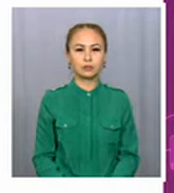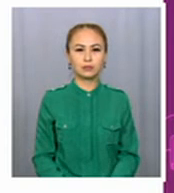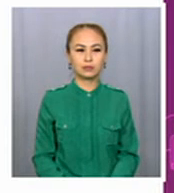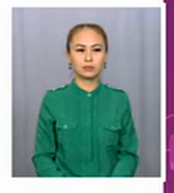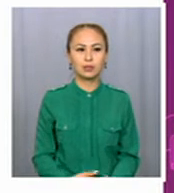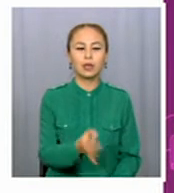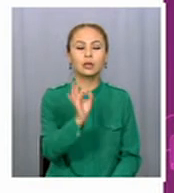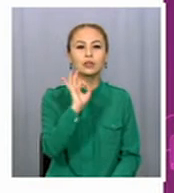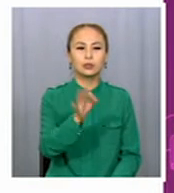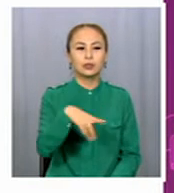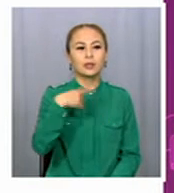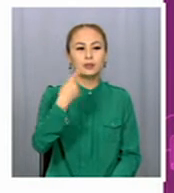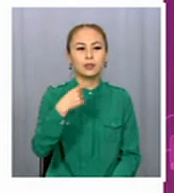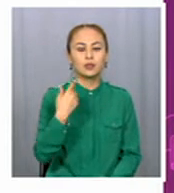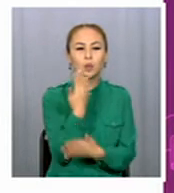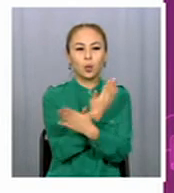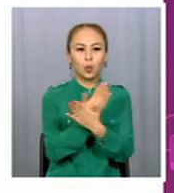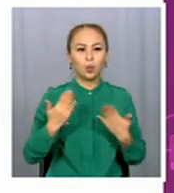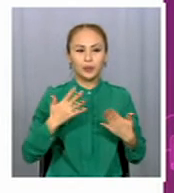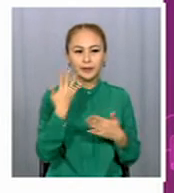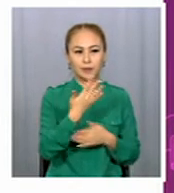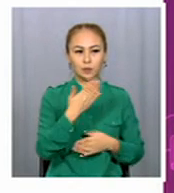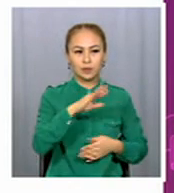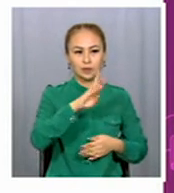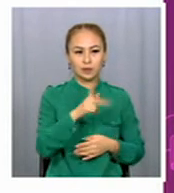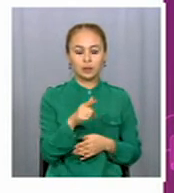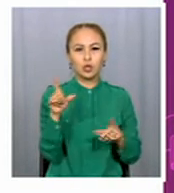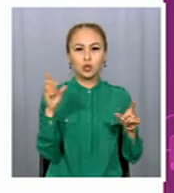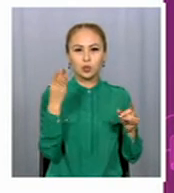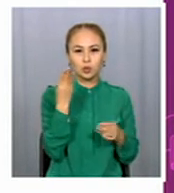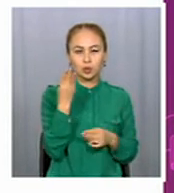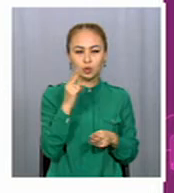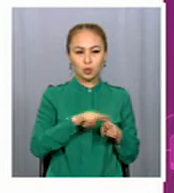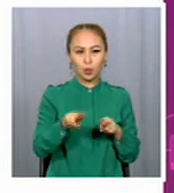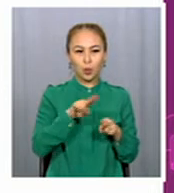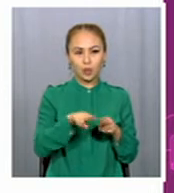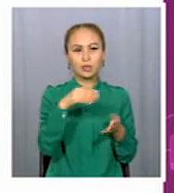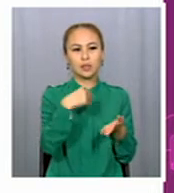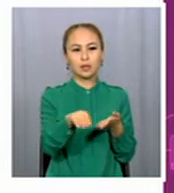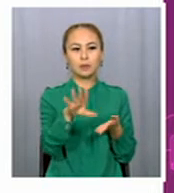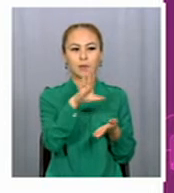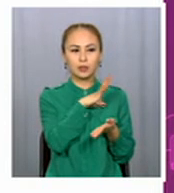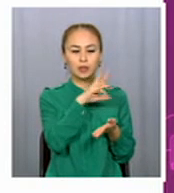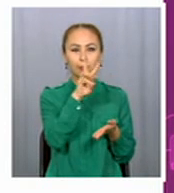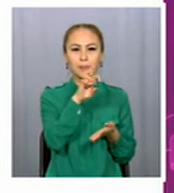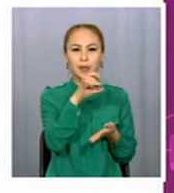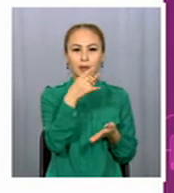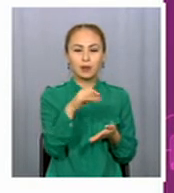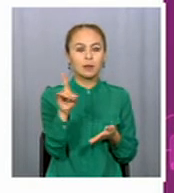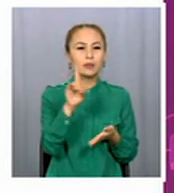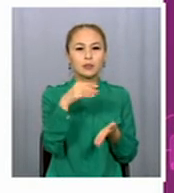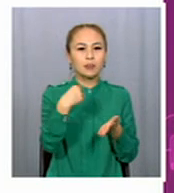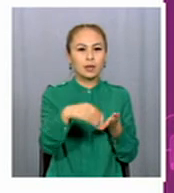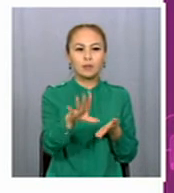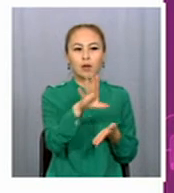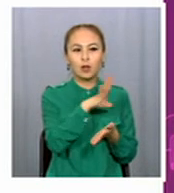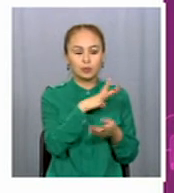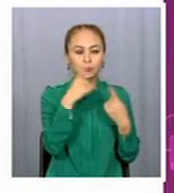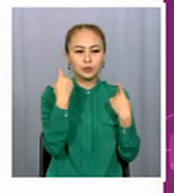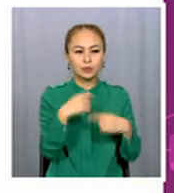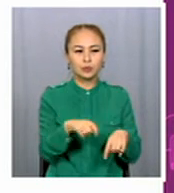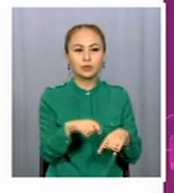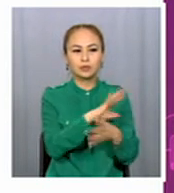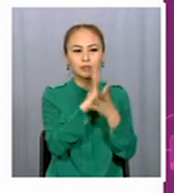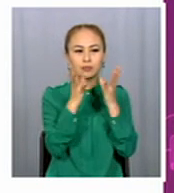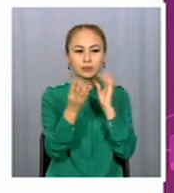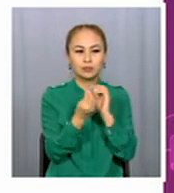Дұрыс айтасындар, ол 50 теңгелік шоколад сатып алды. Ал Мерей не сатып алу мүмкін? Дұрыс айтасындар,